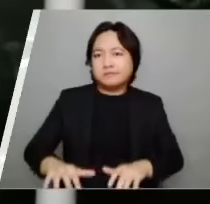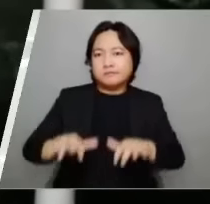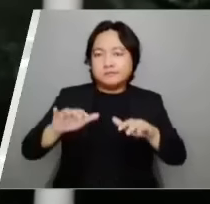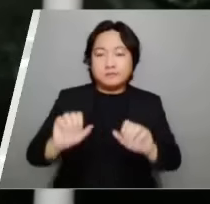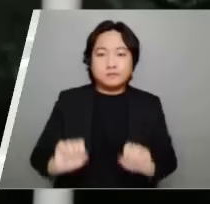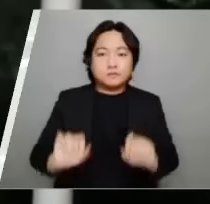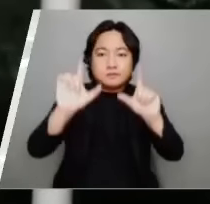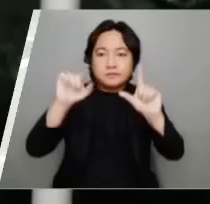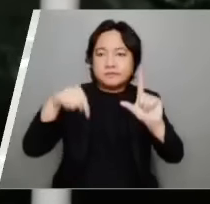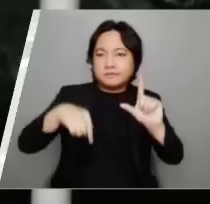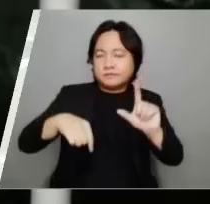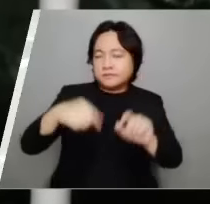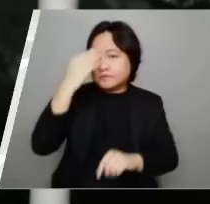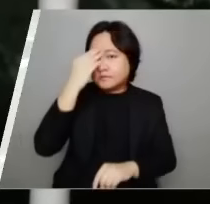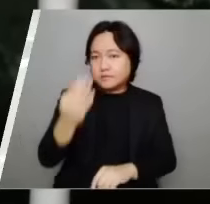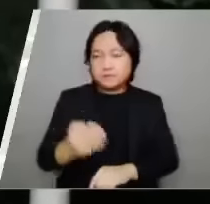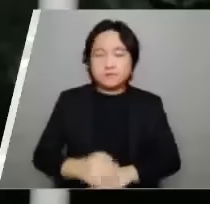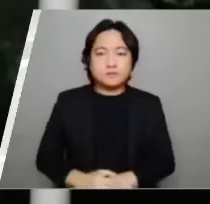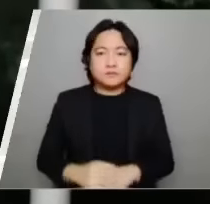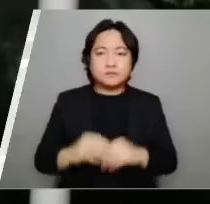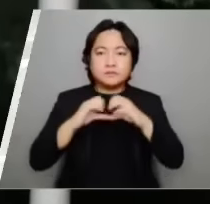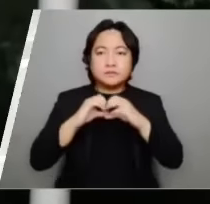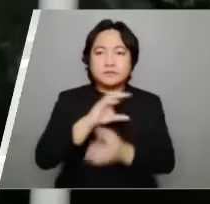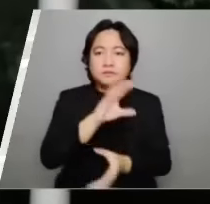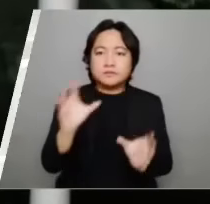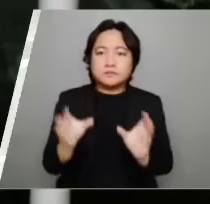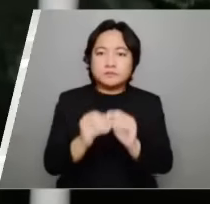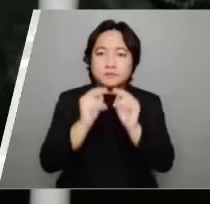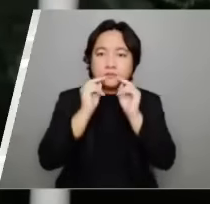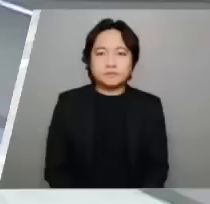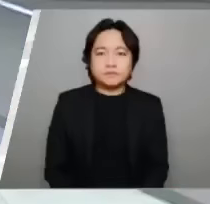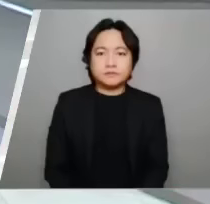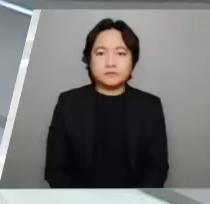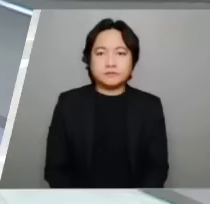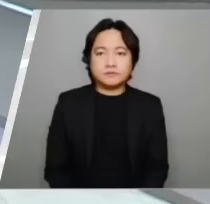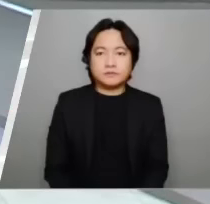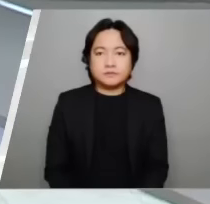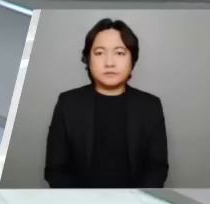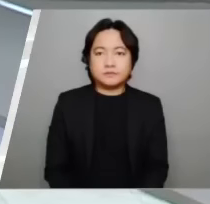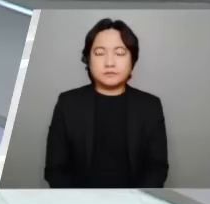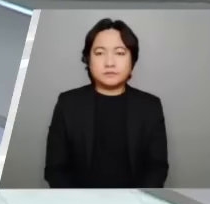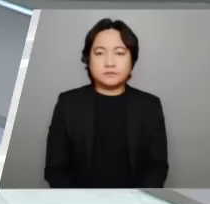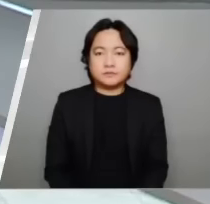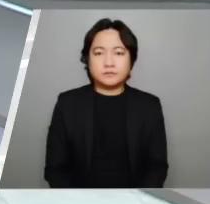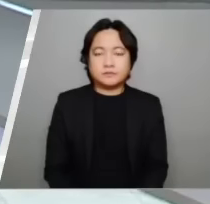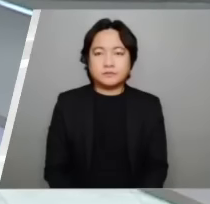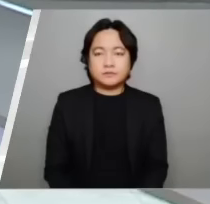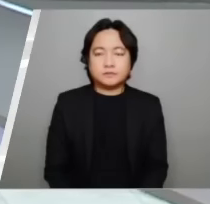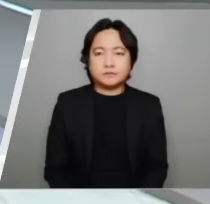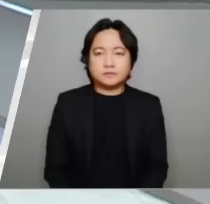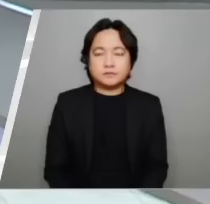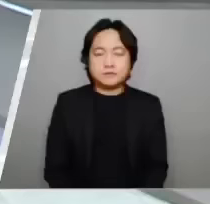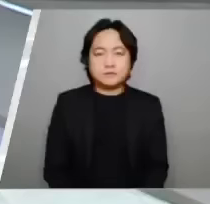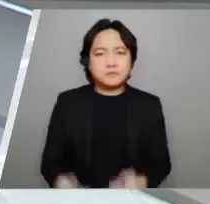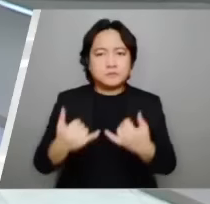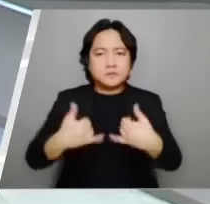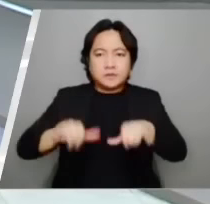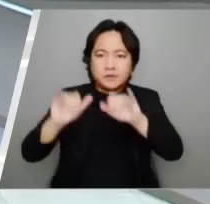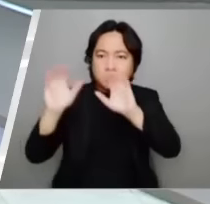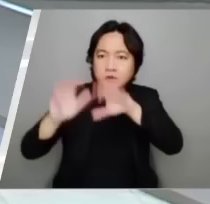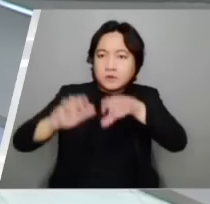Kalumpit, Bulacan, para sa GMA Integrated News, ako si Von Aquino, ang inyong saksi. Patuloy na nagpapaulan ng Bagyong Christine sa